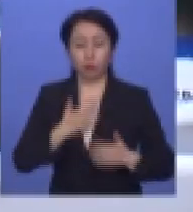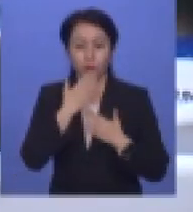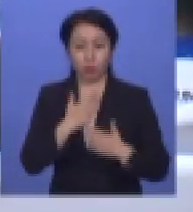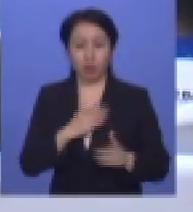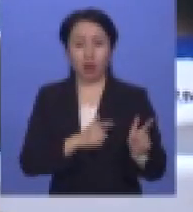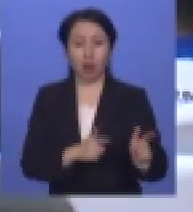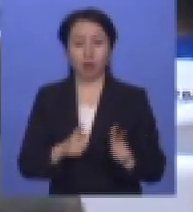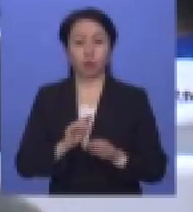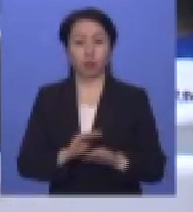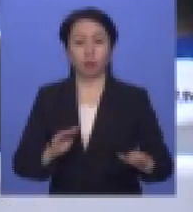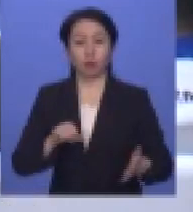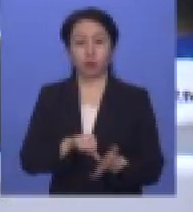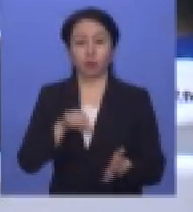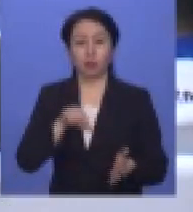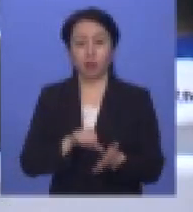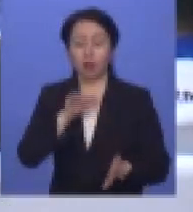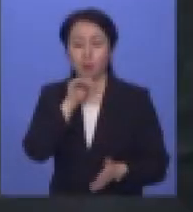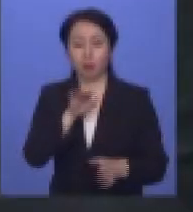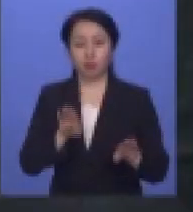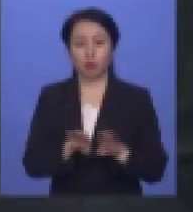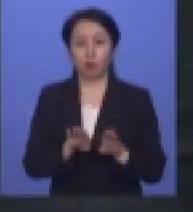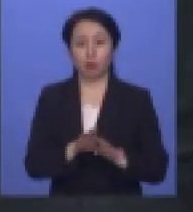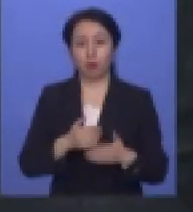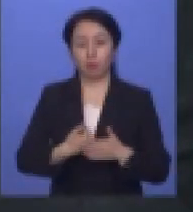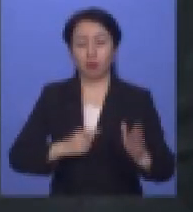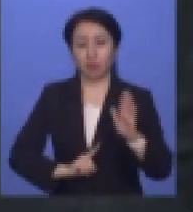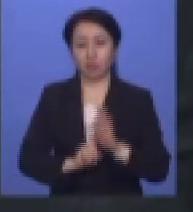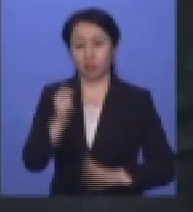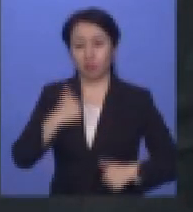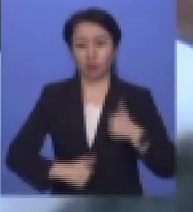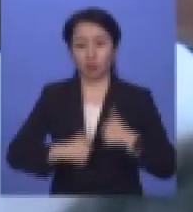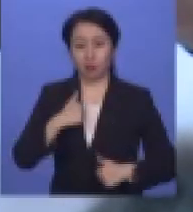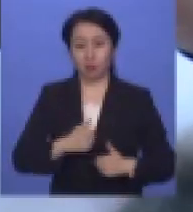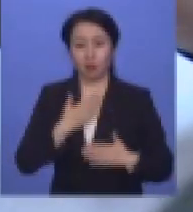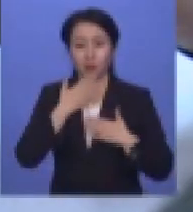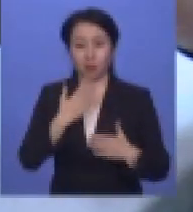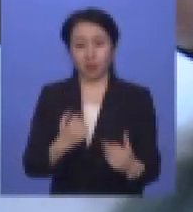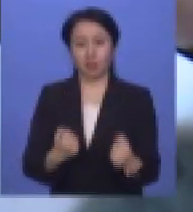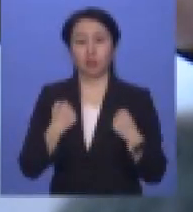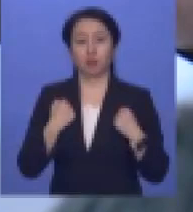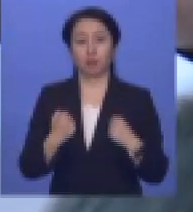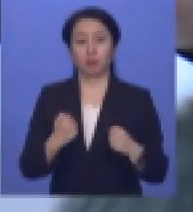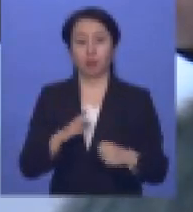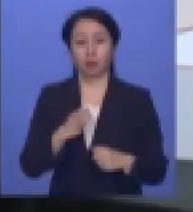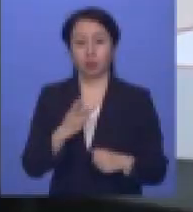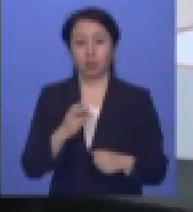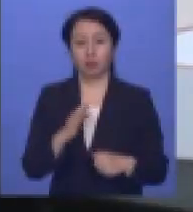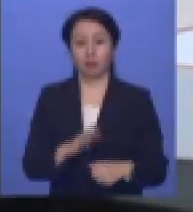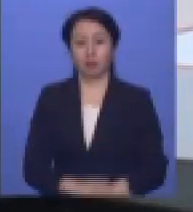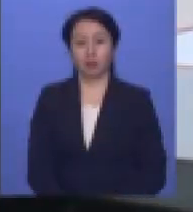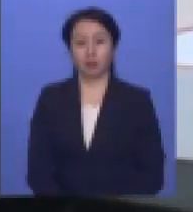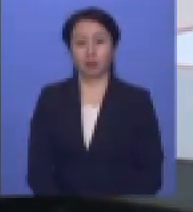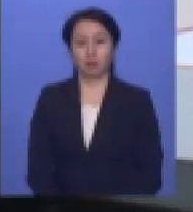но и готовил ребят к выступлениям на профессиональном уровне. Перед началом турнира к присутствующим обратился спортсмен-ветеран Бауржан Кульжанов.